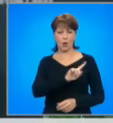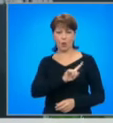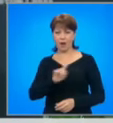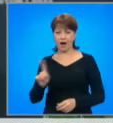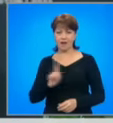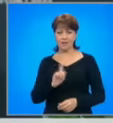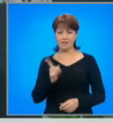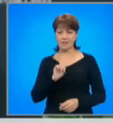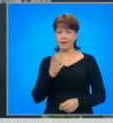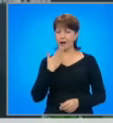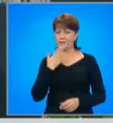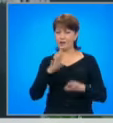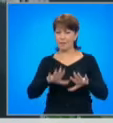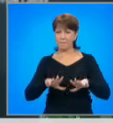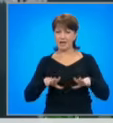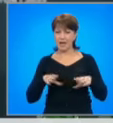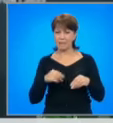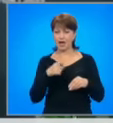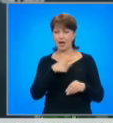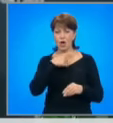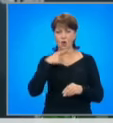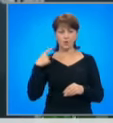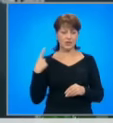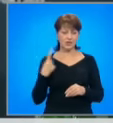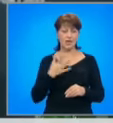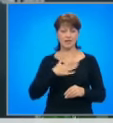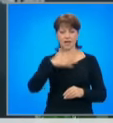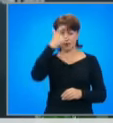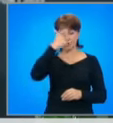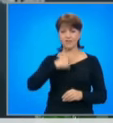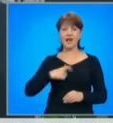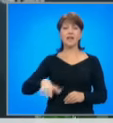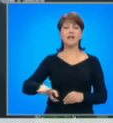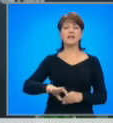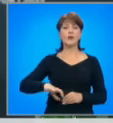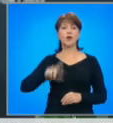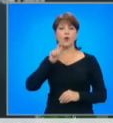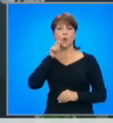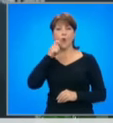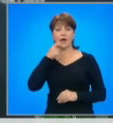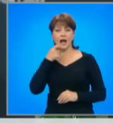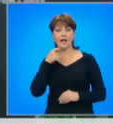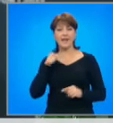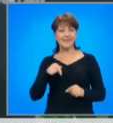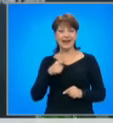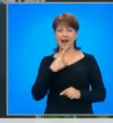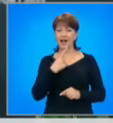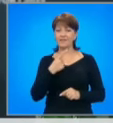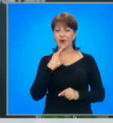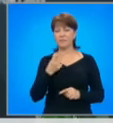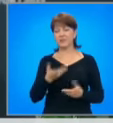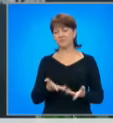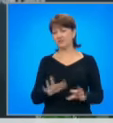никога няма да признаят претенциите на Русия по отношение на суверенната територия на Украина. Така наречените референдуми са